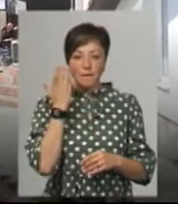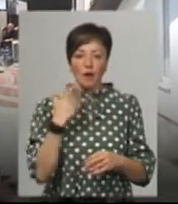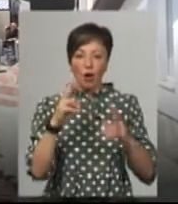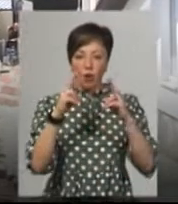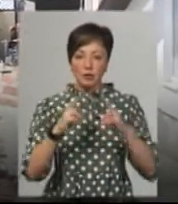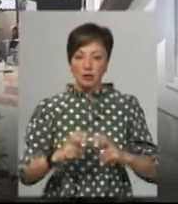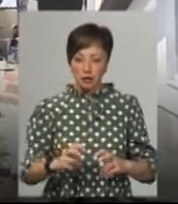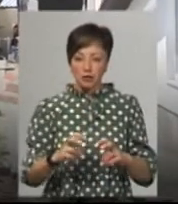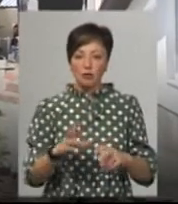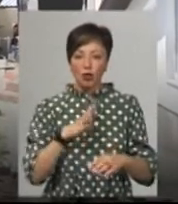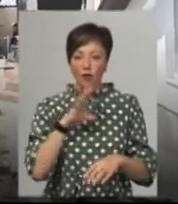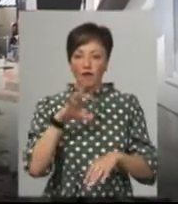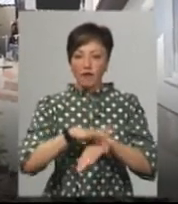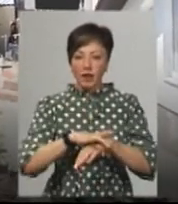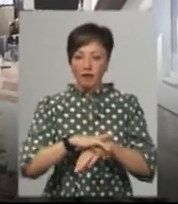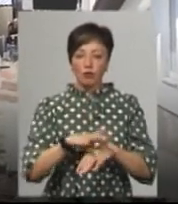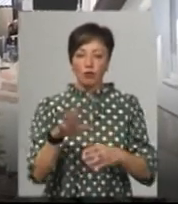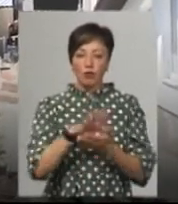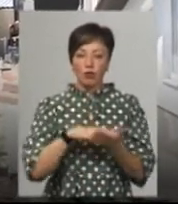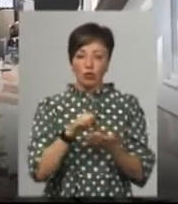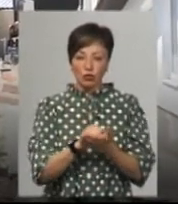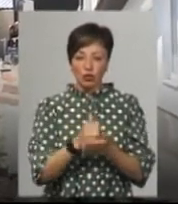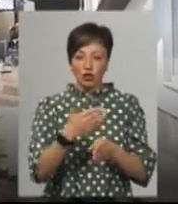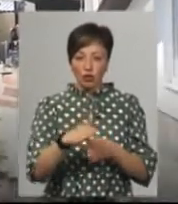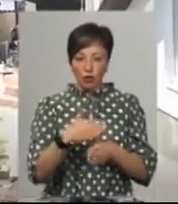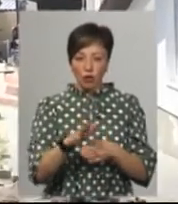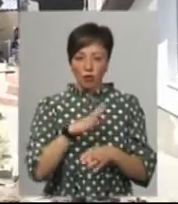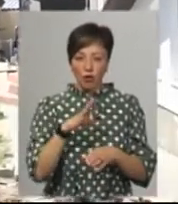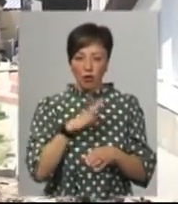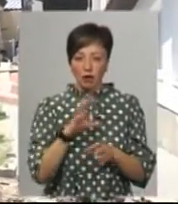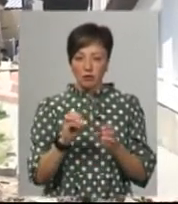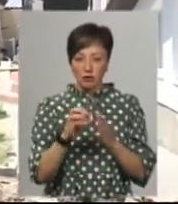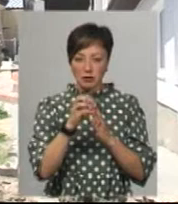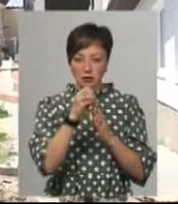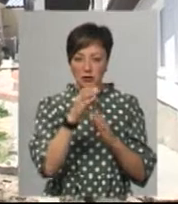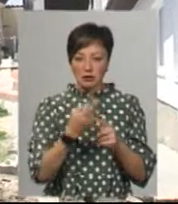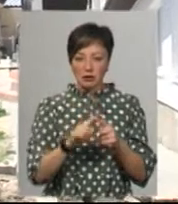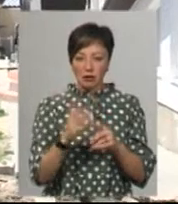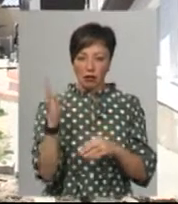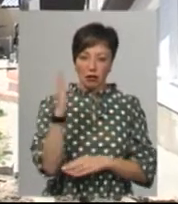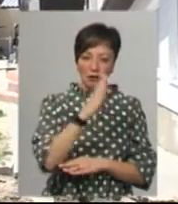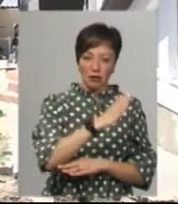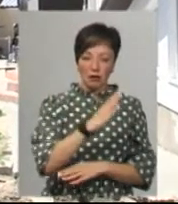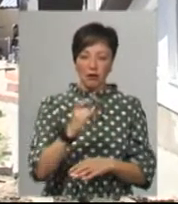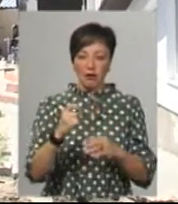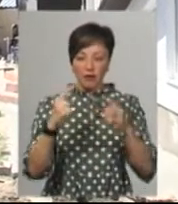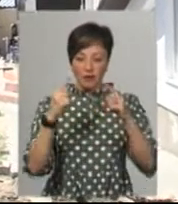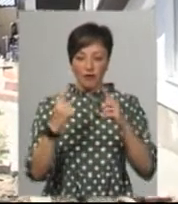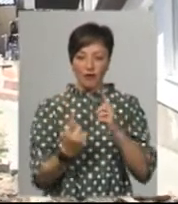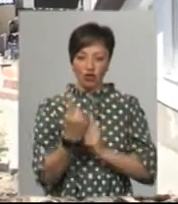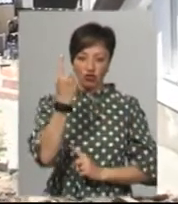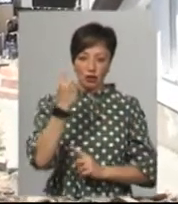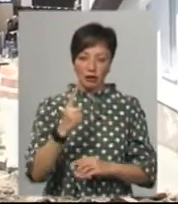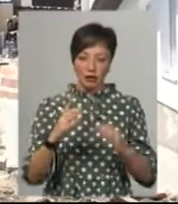обстеженні зелених насаджень було виявлено, що вони пошкоджені, частково пошкоджені були короїдом, мали значний нахил стовбура, вершки дерев